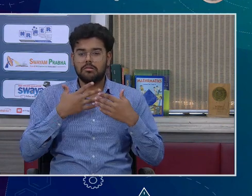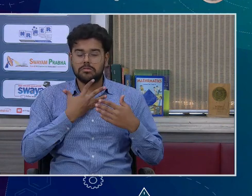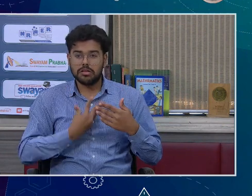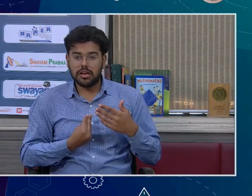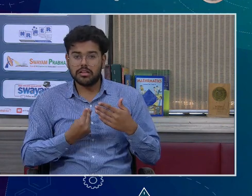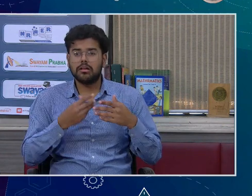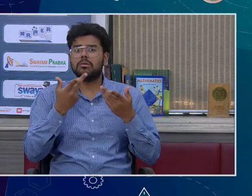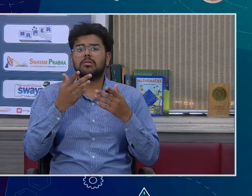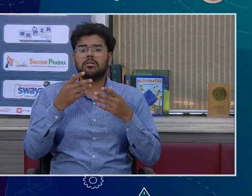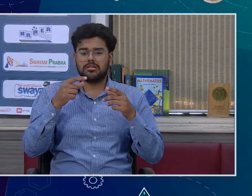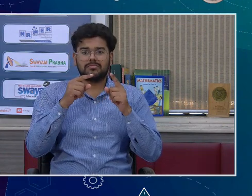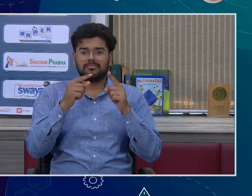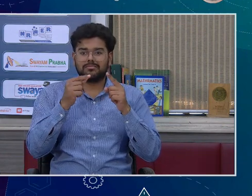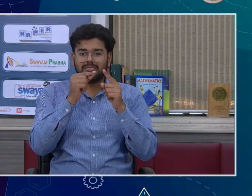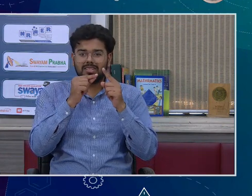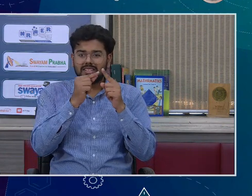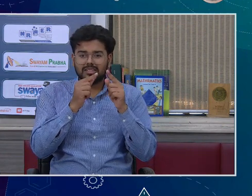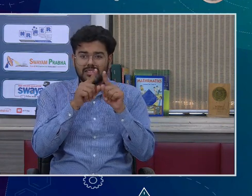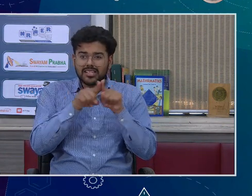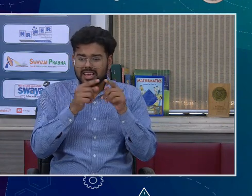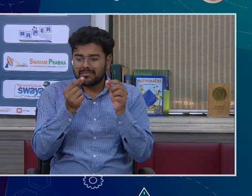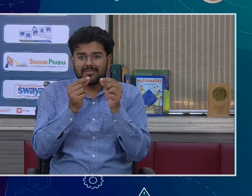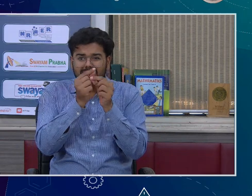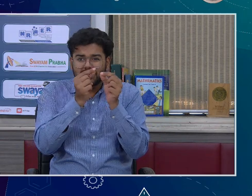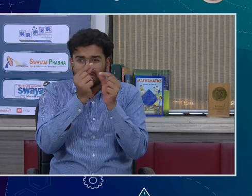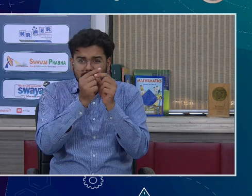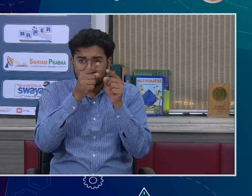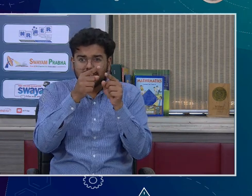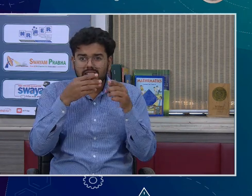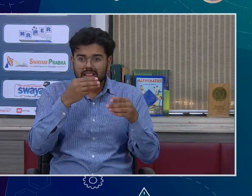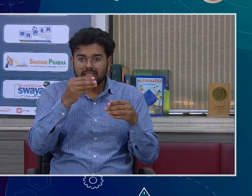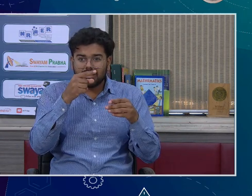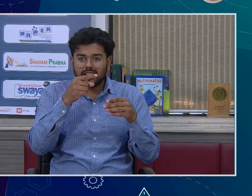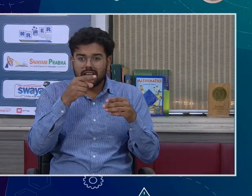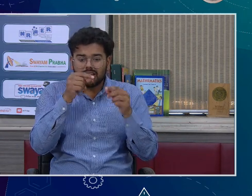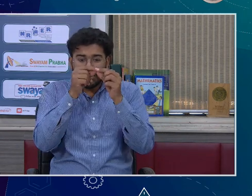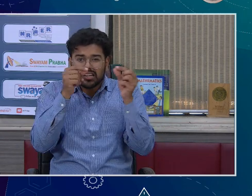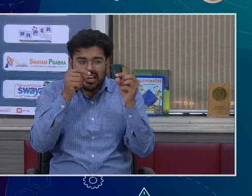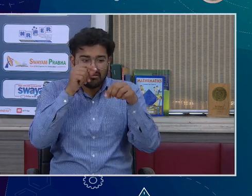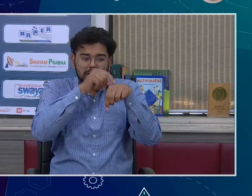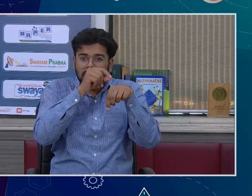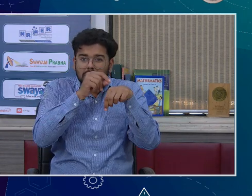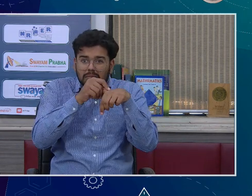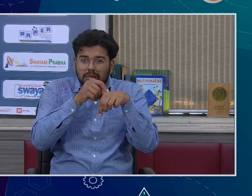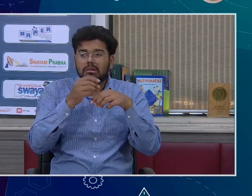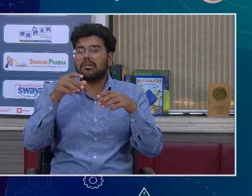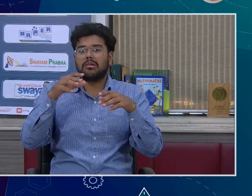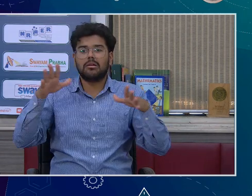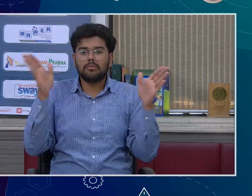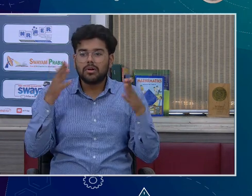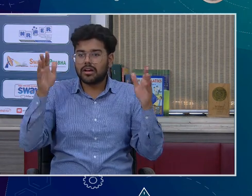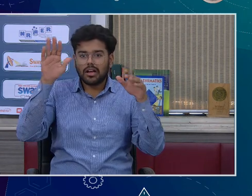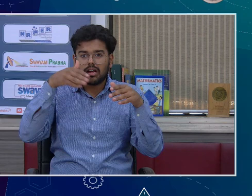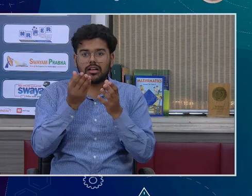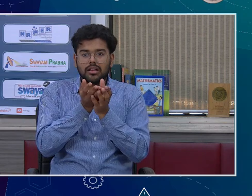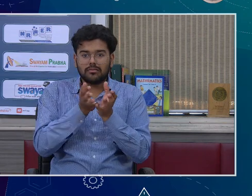इट्स नीडल लाइक ऑफ लीव्स बिकॉज इट वाज वेरी शार्प एंड नो बर्ड वुड कम एंड मेक नेस्ट ऑन इट.